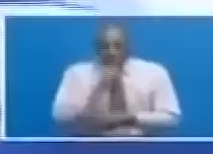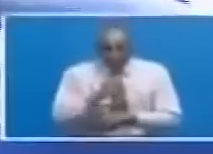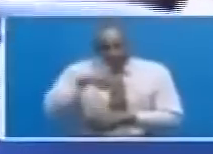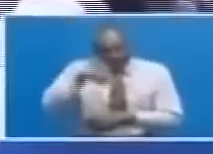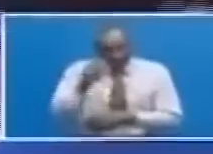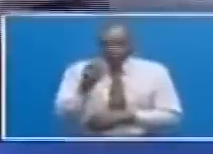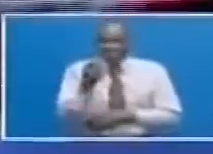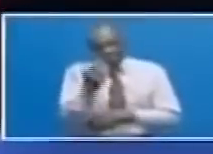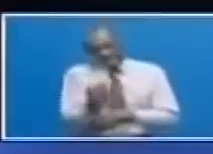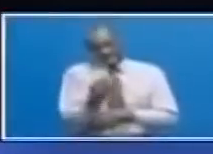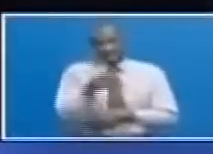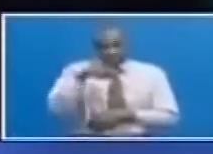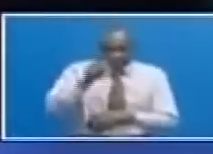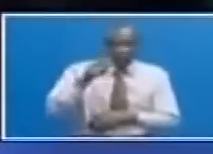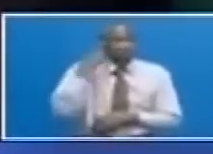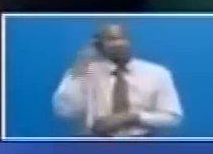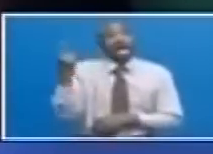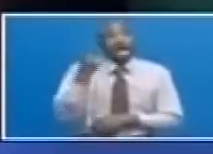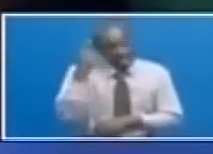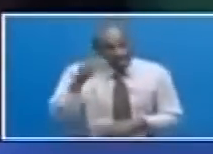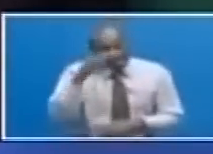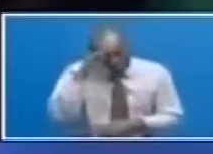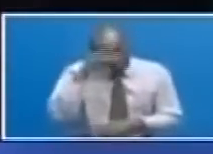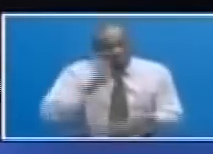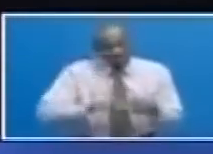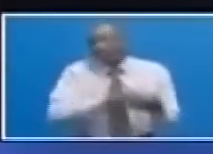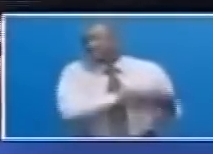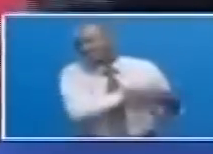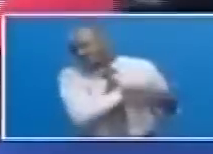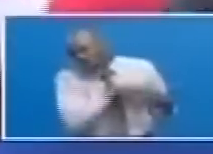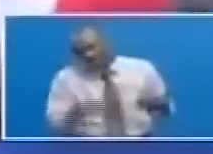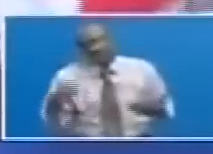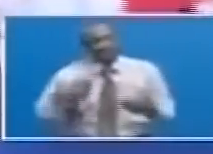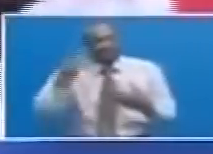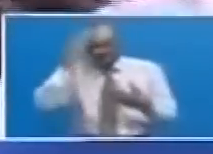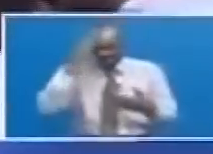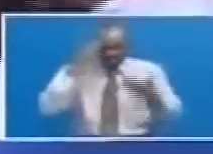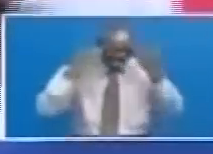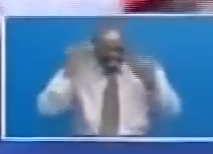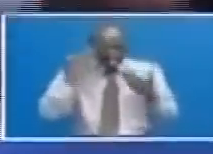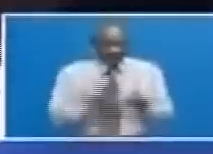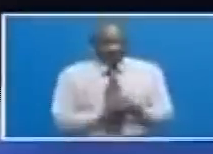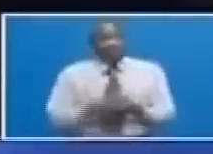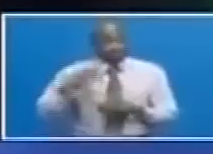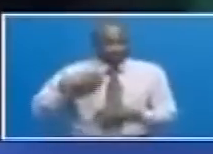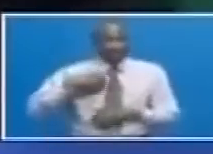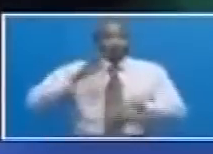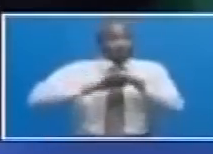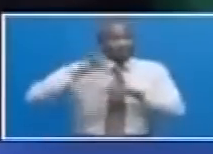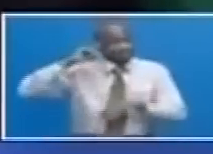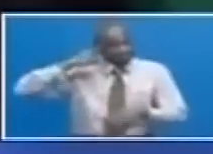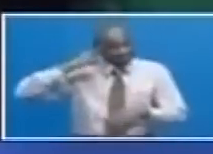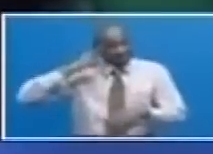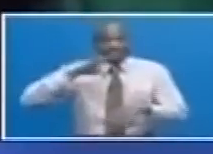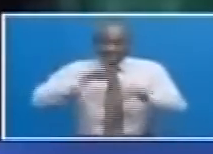umri wa makamo anadaiwa kuwa mlevi chakari alipoanguka na kupata majeraha kichwani. Wasamaria wema